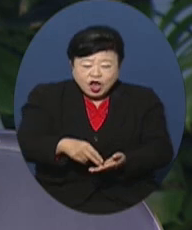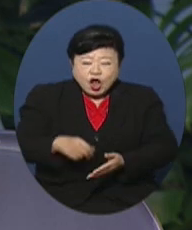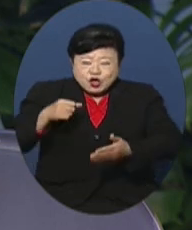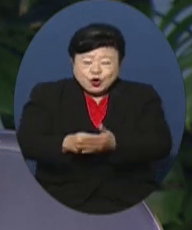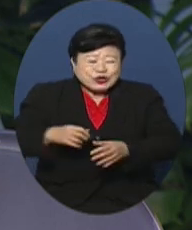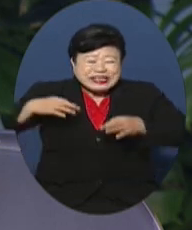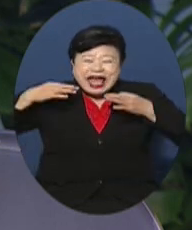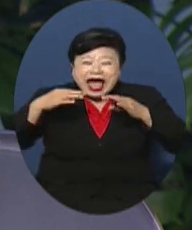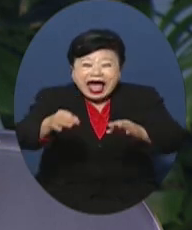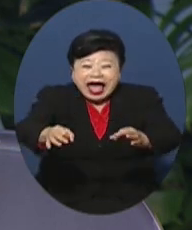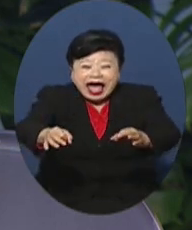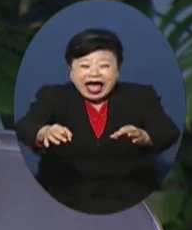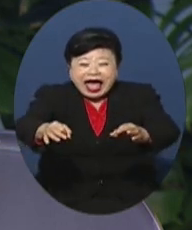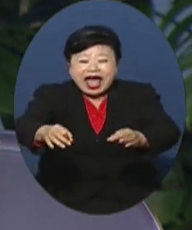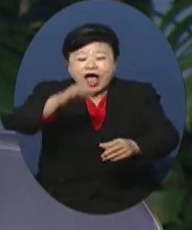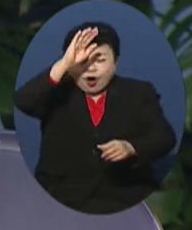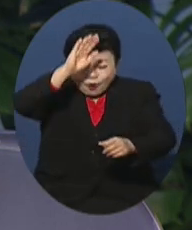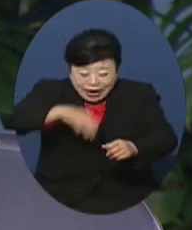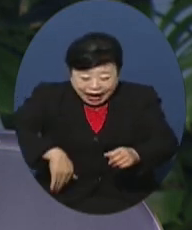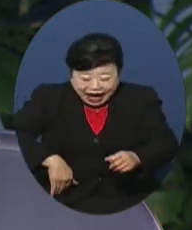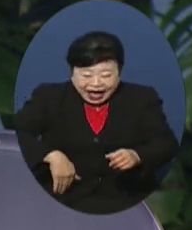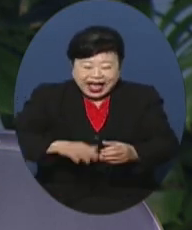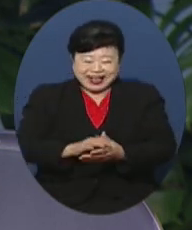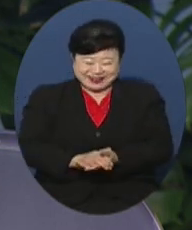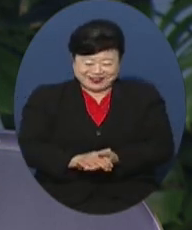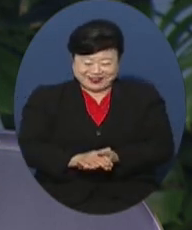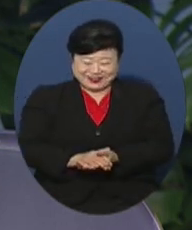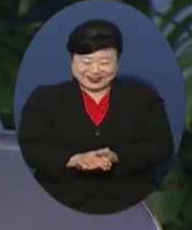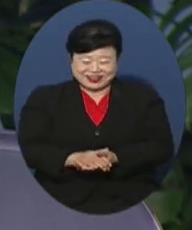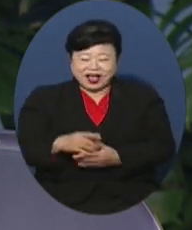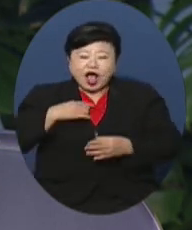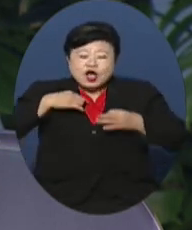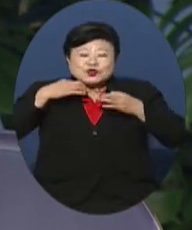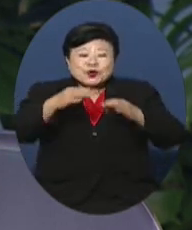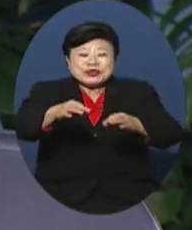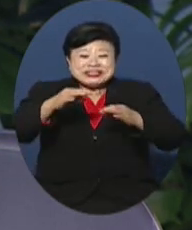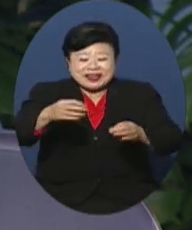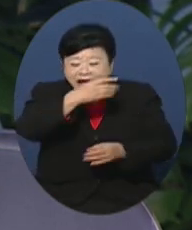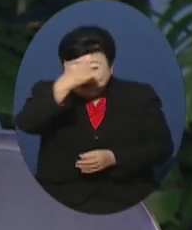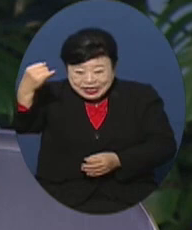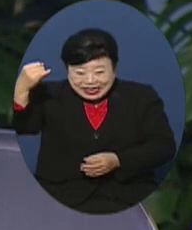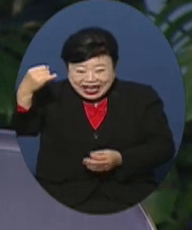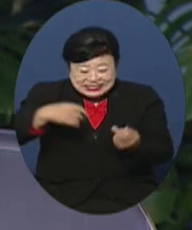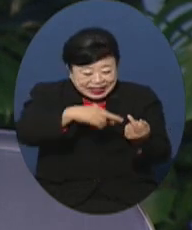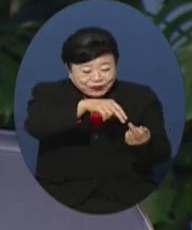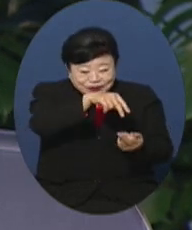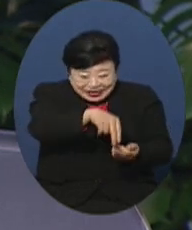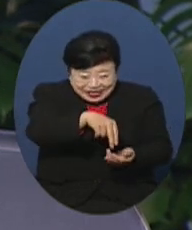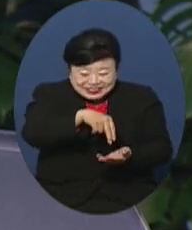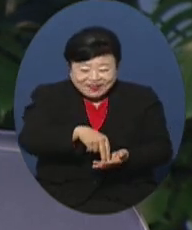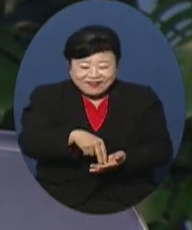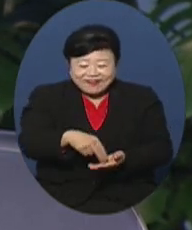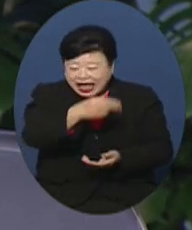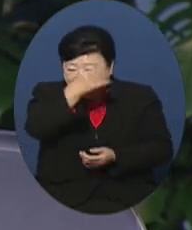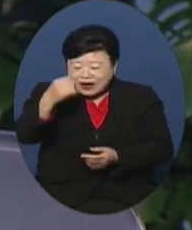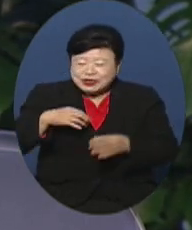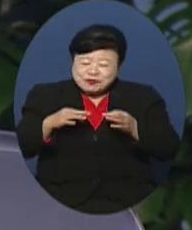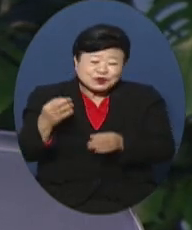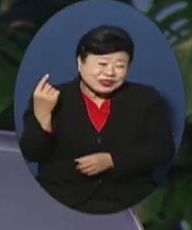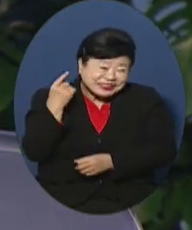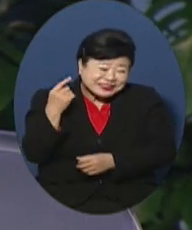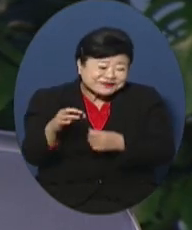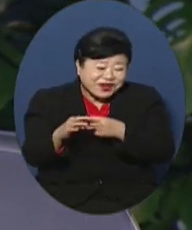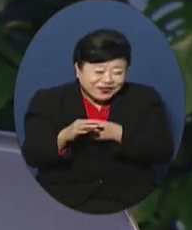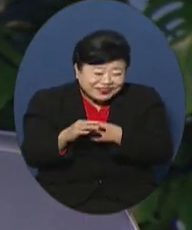용기야 오냐 그렇게 호함을 치셨습니다. 할머니 목소리를